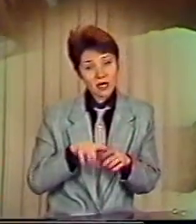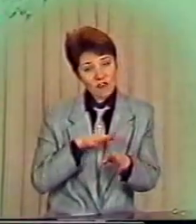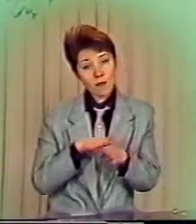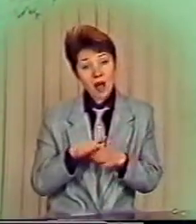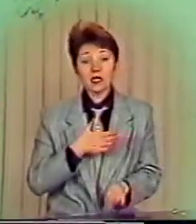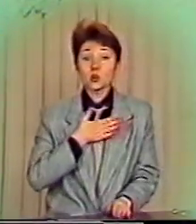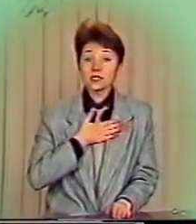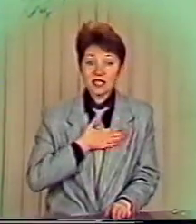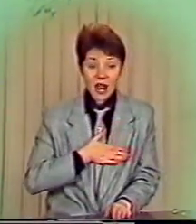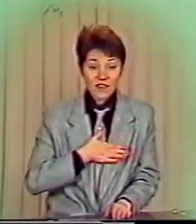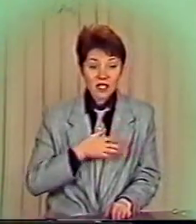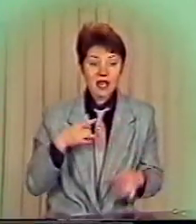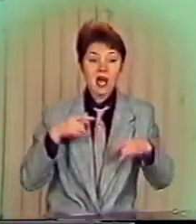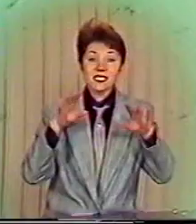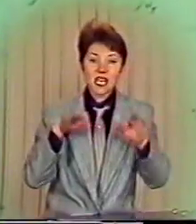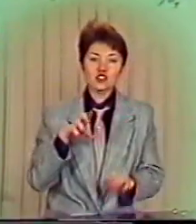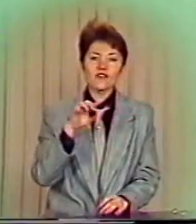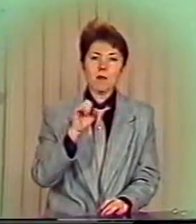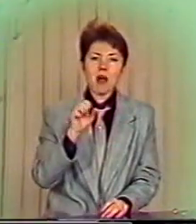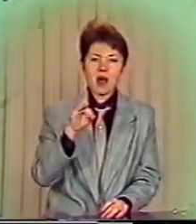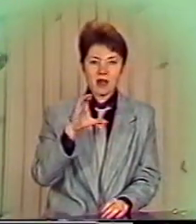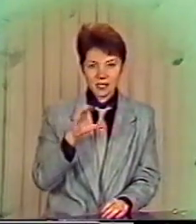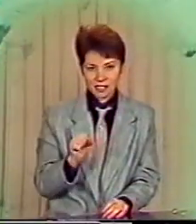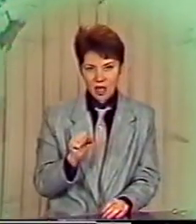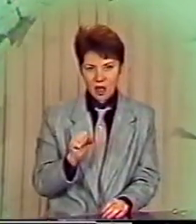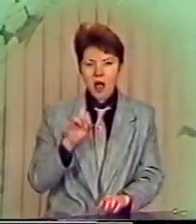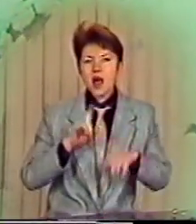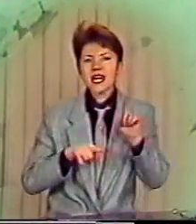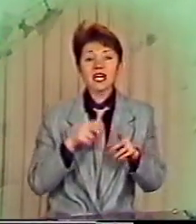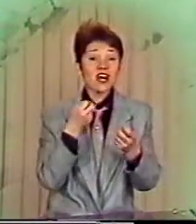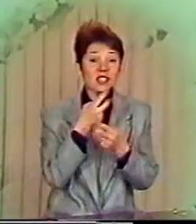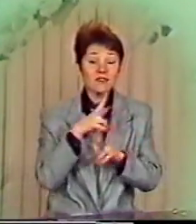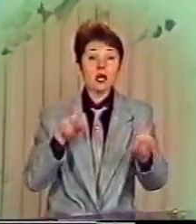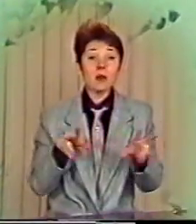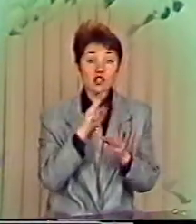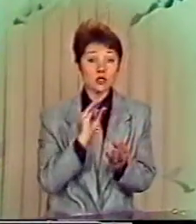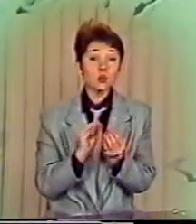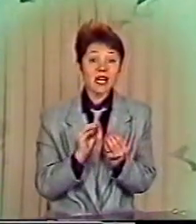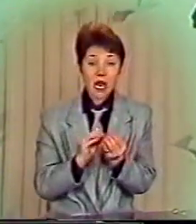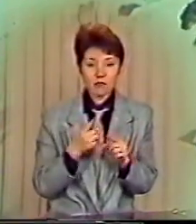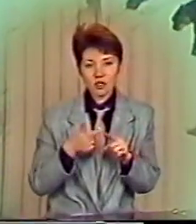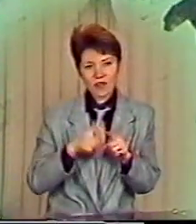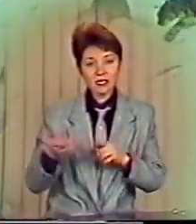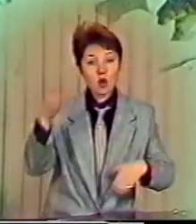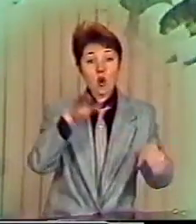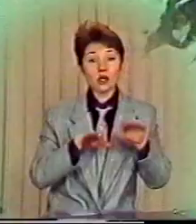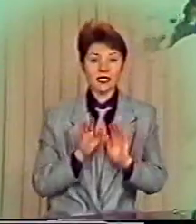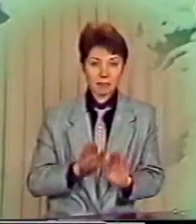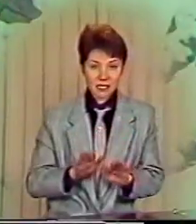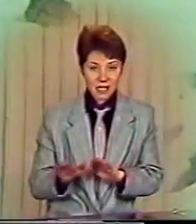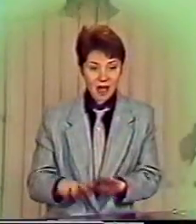вполне устраивает снежного барса, редкого зверя, по счастью, сохранившегося в этих горных